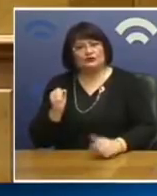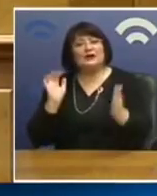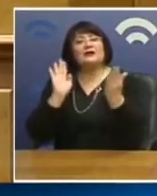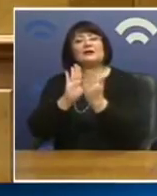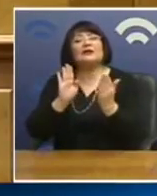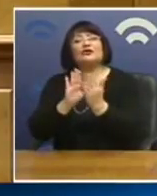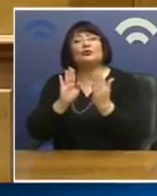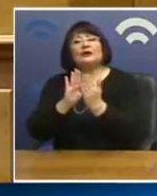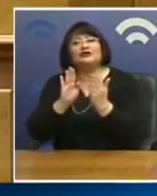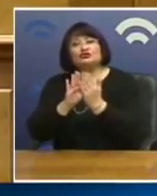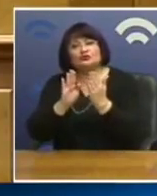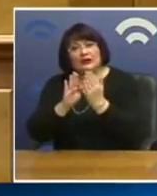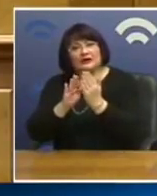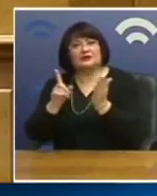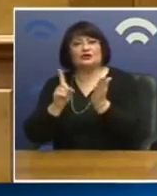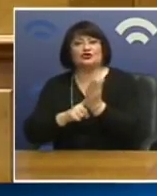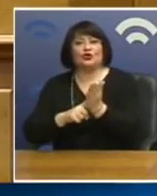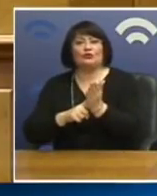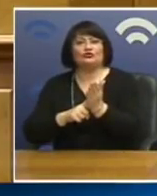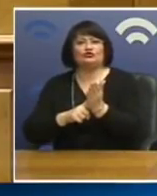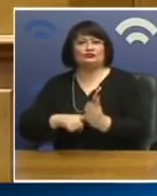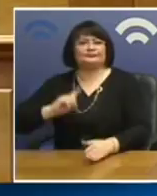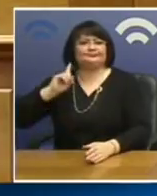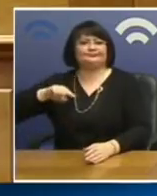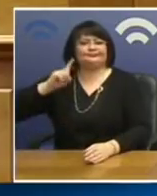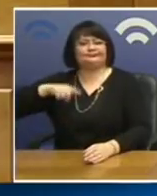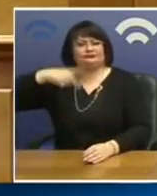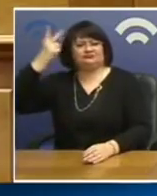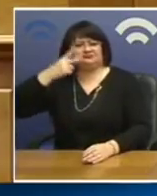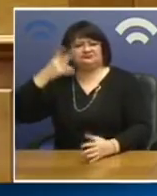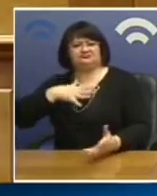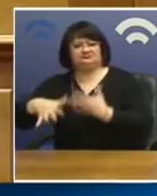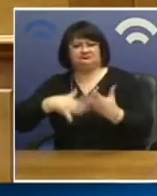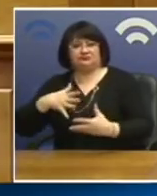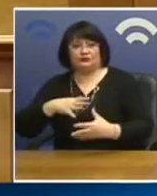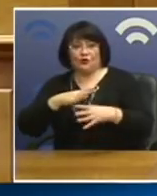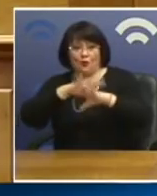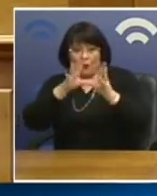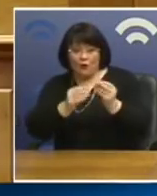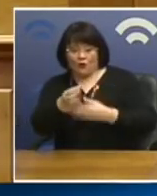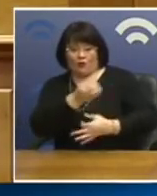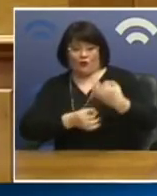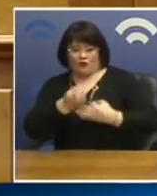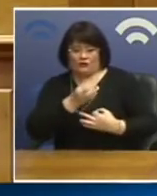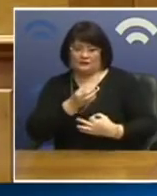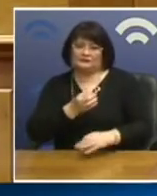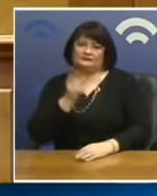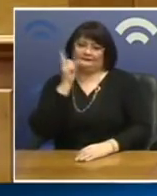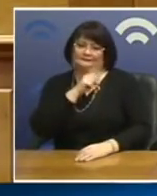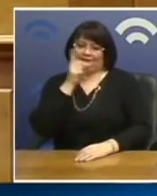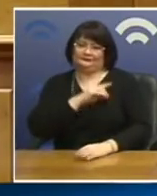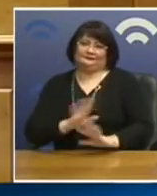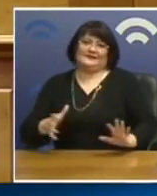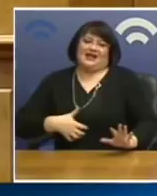την ανομία. Μάλιστα. Βεβαίως όλα αυτά είναι αστεία. Διότι στην πραγματικότητα αυτό το οποίο